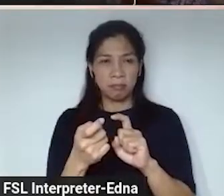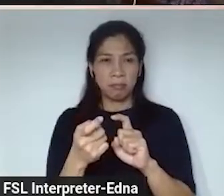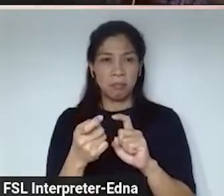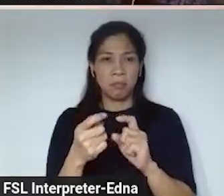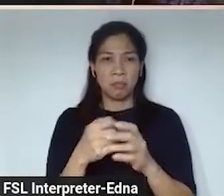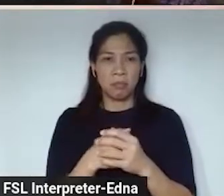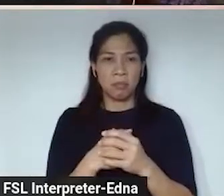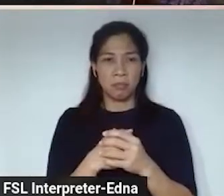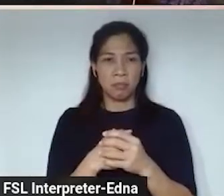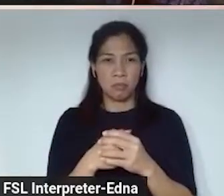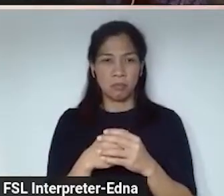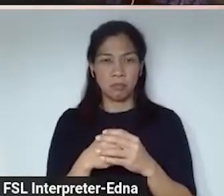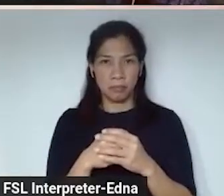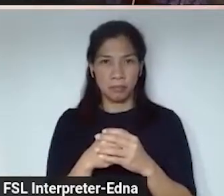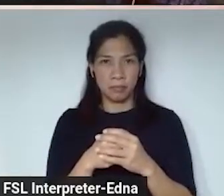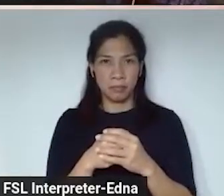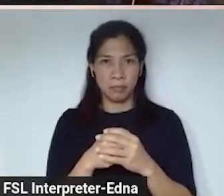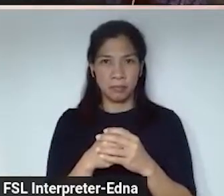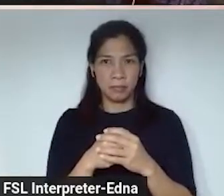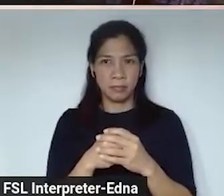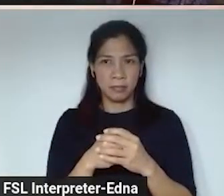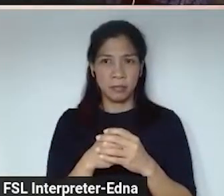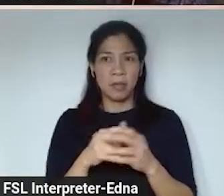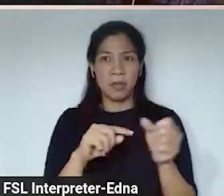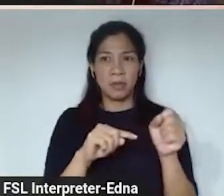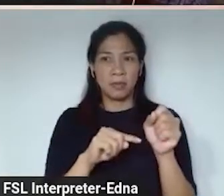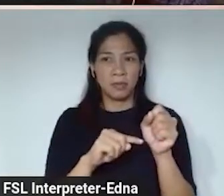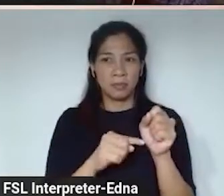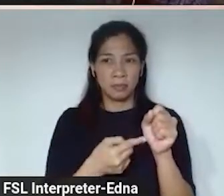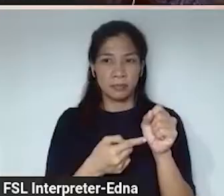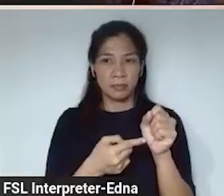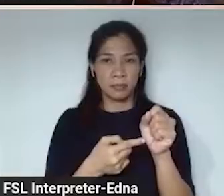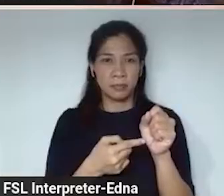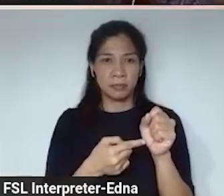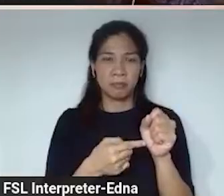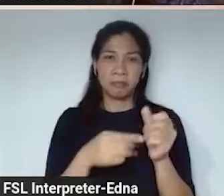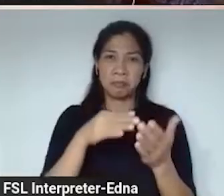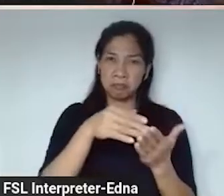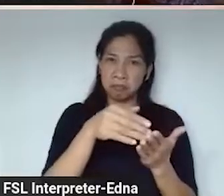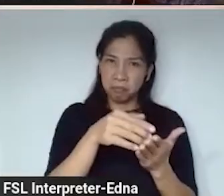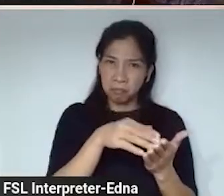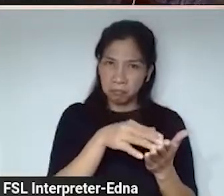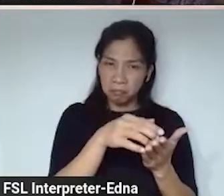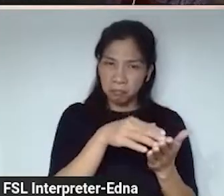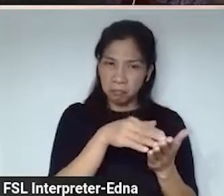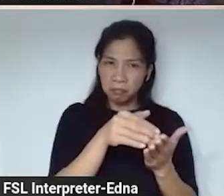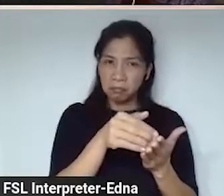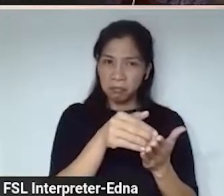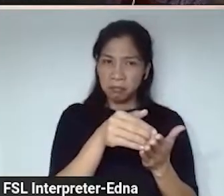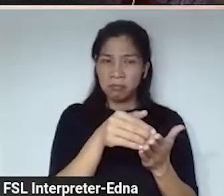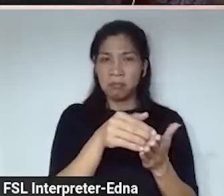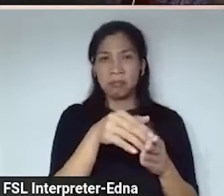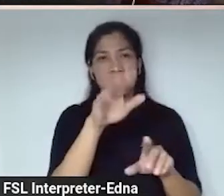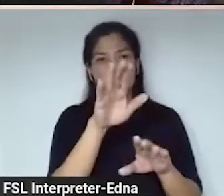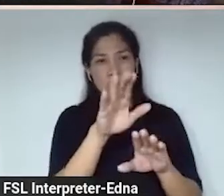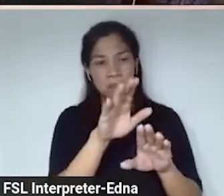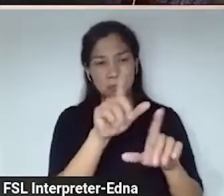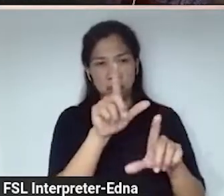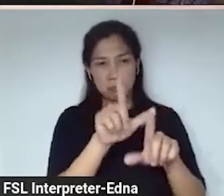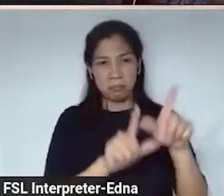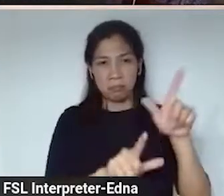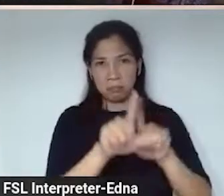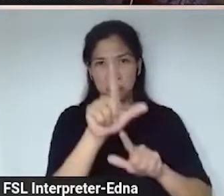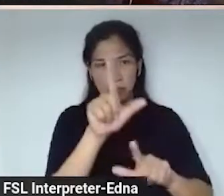no. Actually, nung naramdaman ko yung panghihina ng aking legs at mga kamay, na natutumba